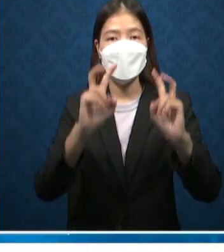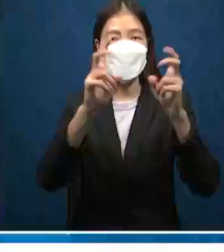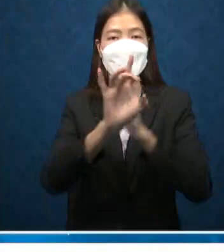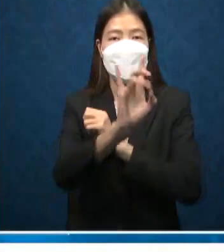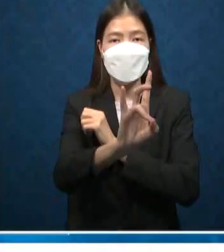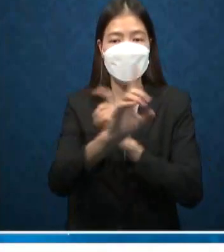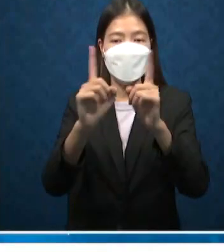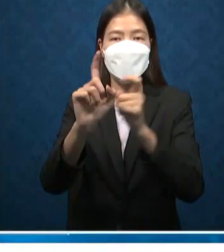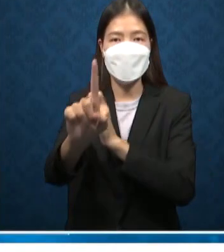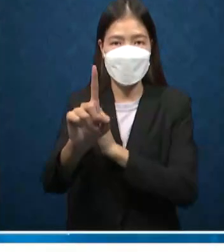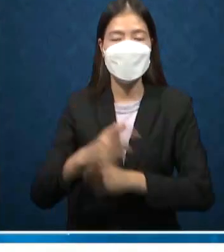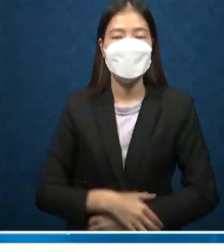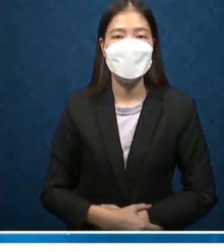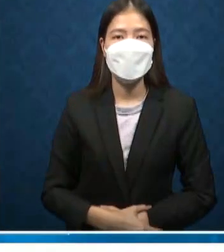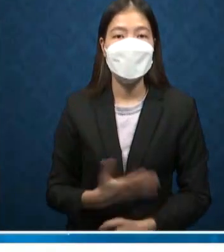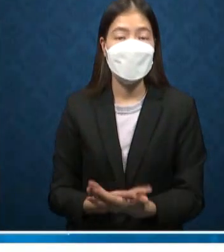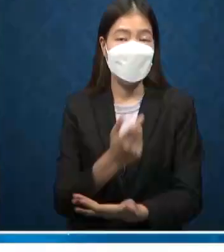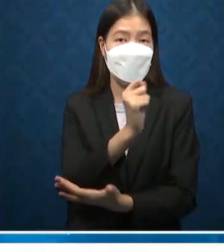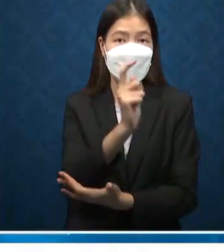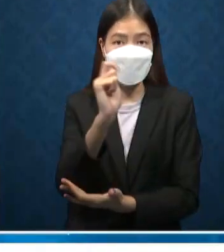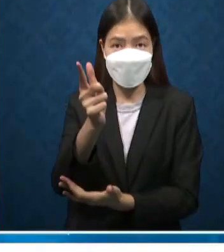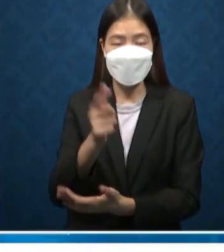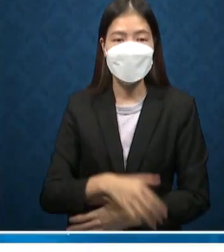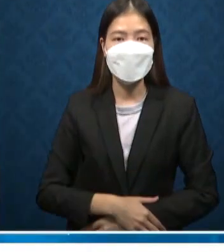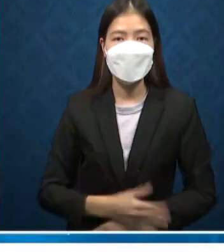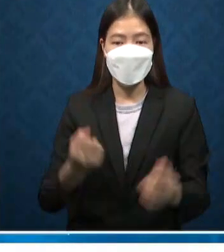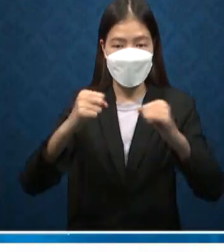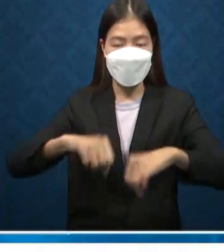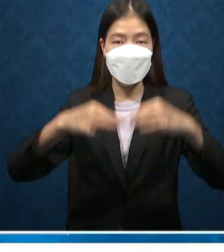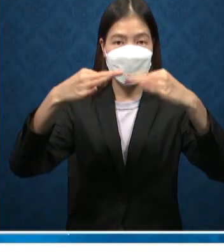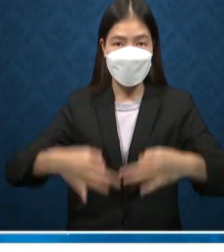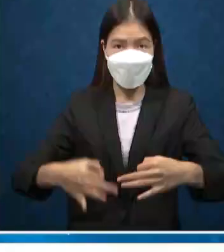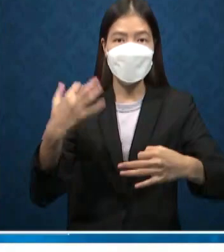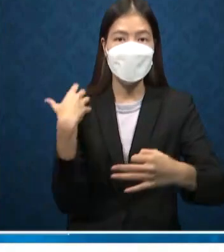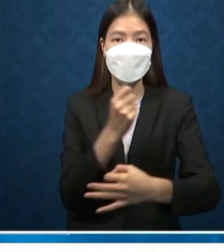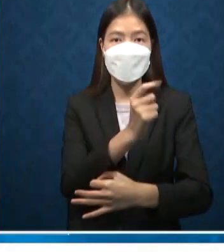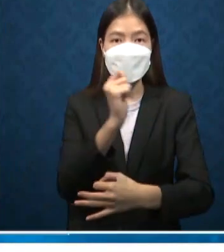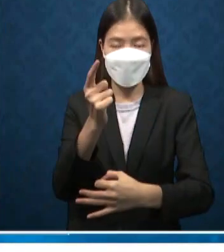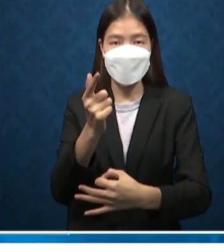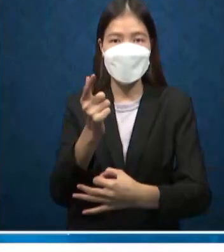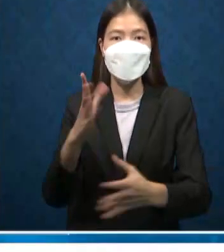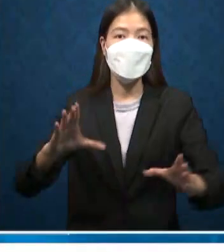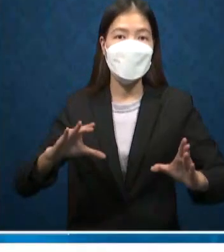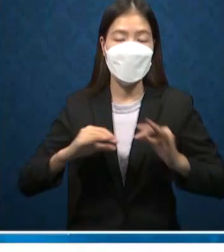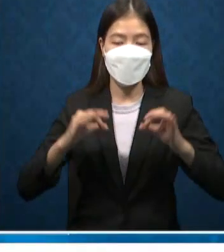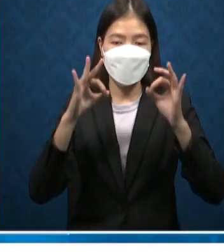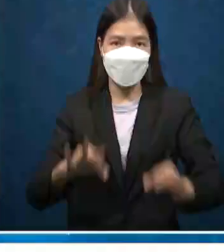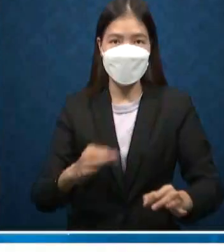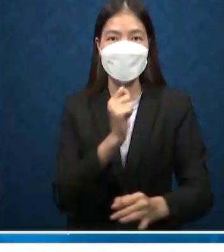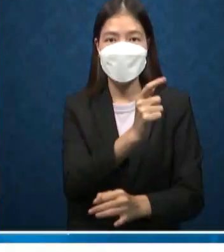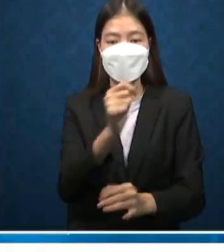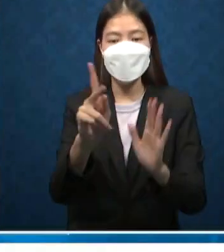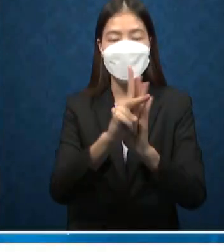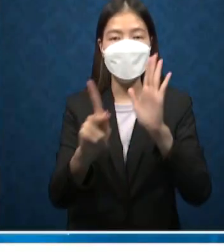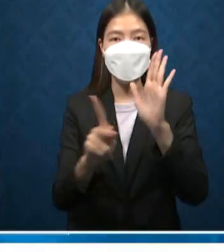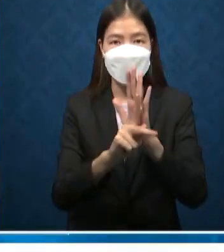ว่ารายการจ่ายที่มีการอนุมัติปิดจุดอนุญาตให้จ่ายเงินได้ตามกฎหมาย